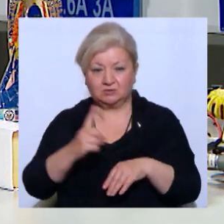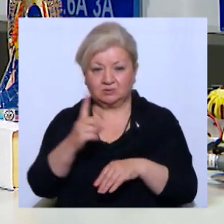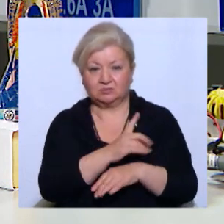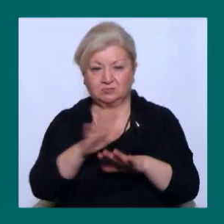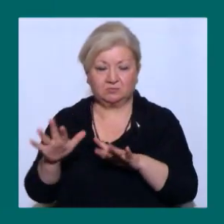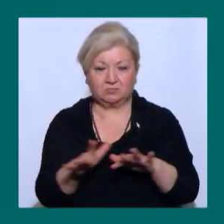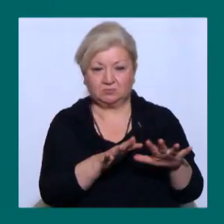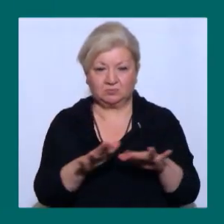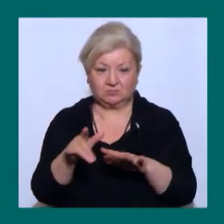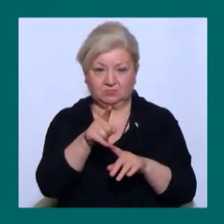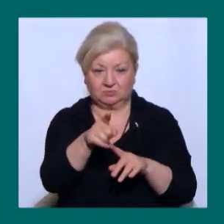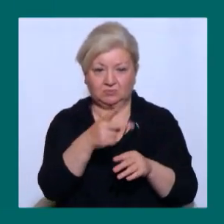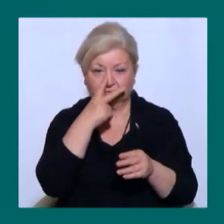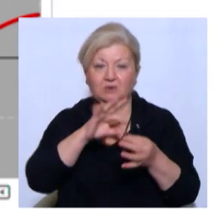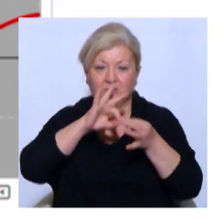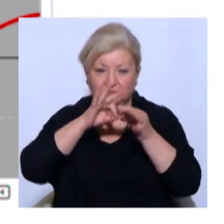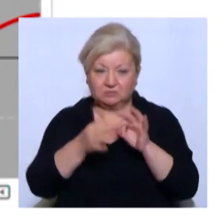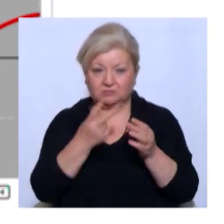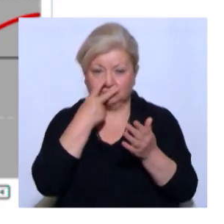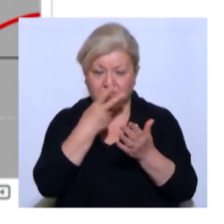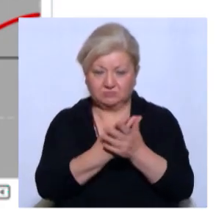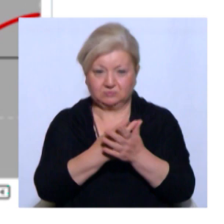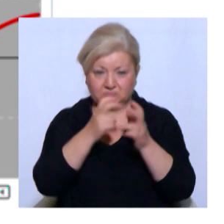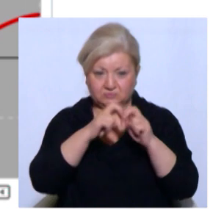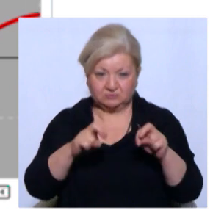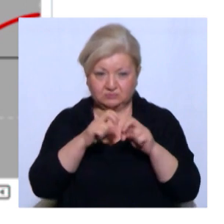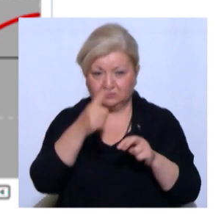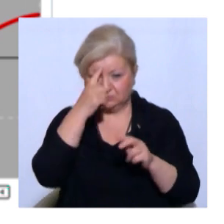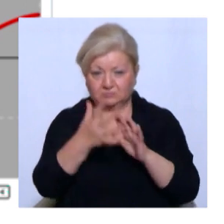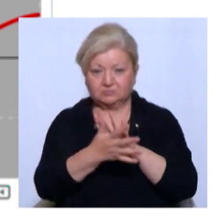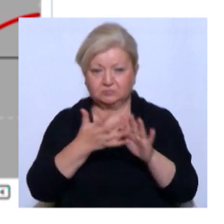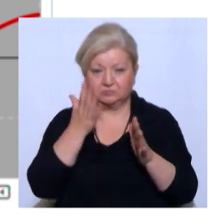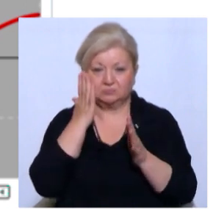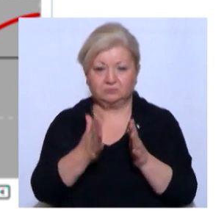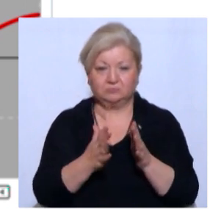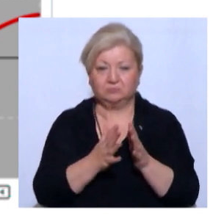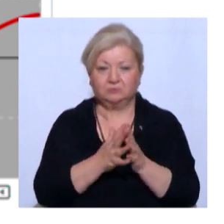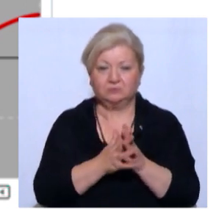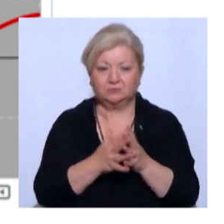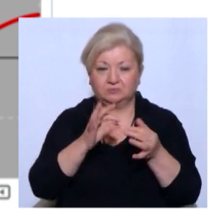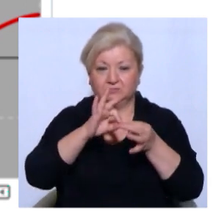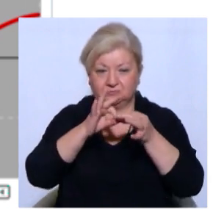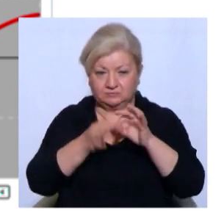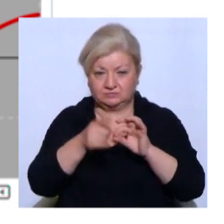რომელსაც წარმოადგენს მდგარი ტალღა. მოდით უფრო დეტალებში ჩავიხედოთ და გასაგები გახდება, რასაც საუბრობ.